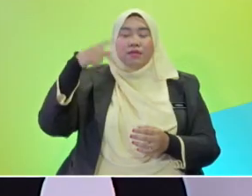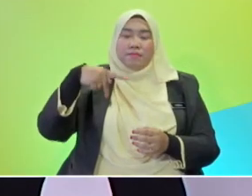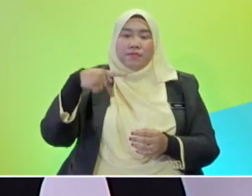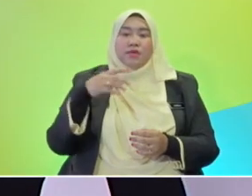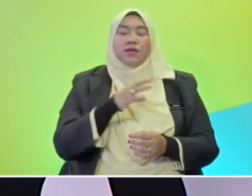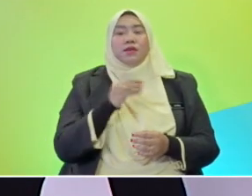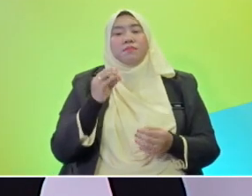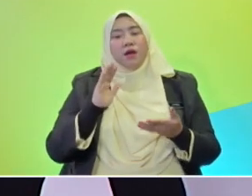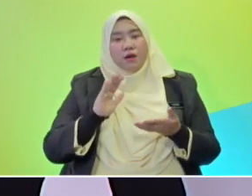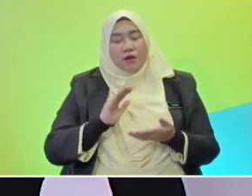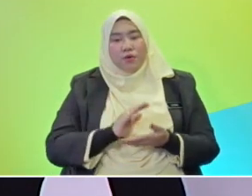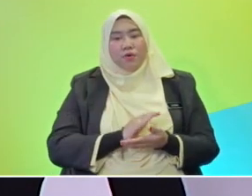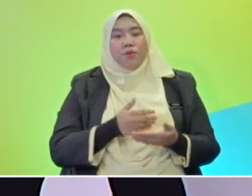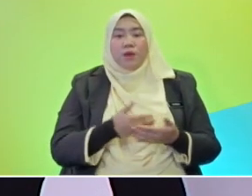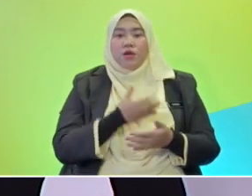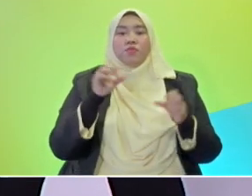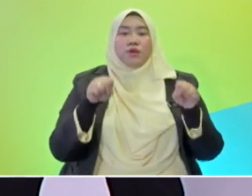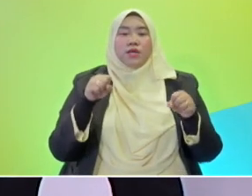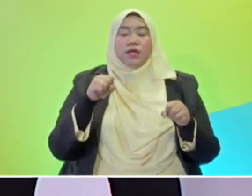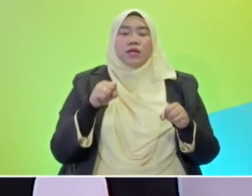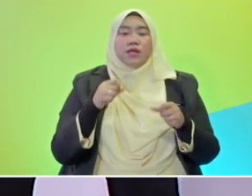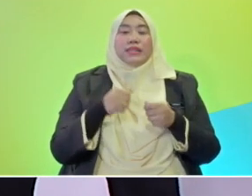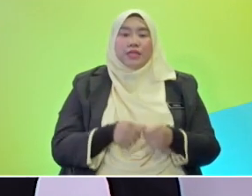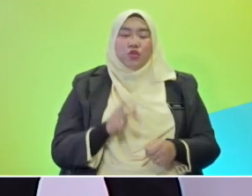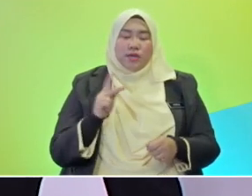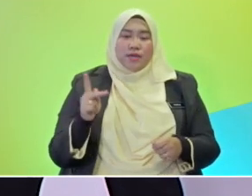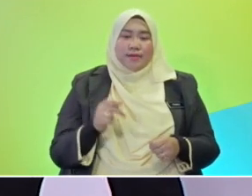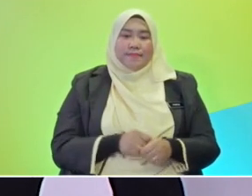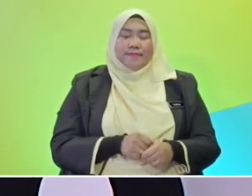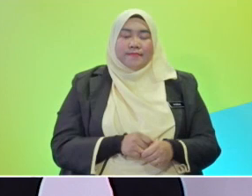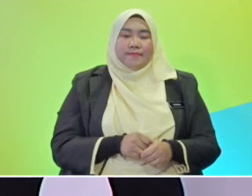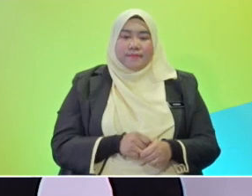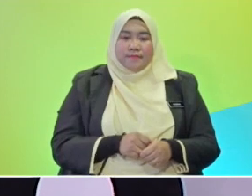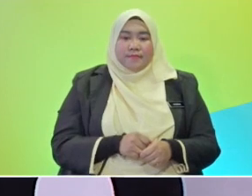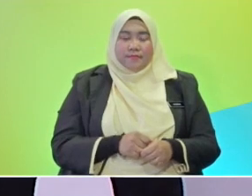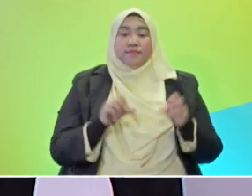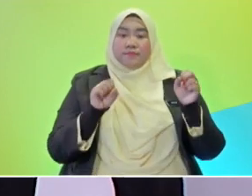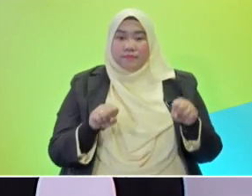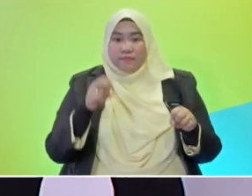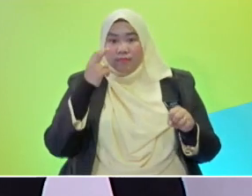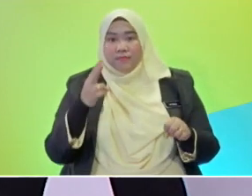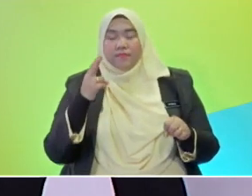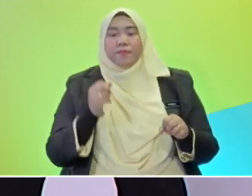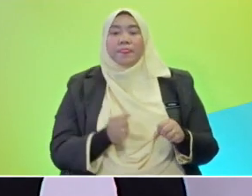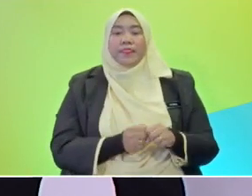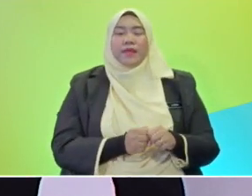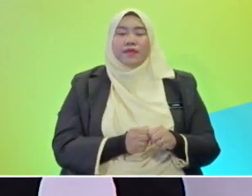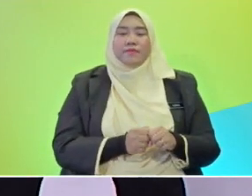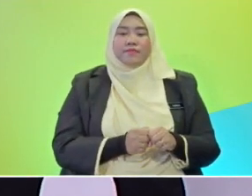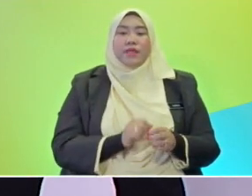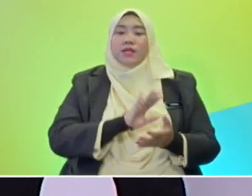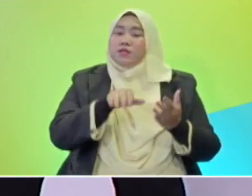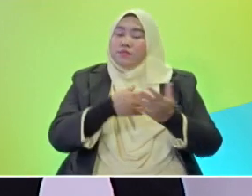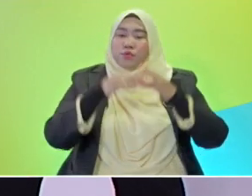Oke seterusnya template laporan PBD panduan kalau kita tengok yang ini memang semua